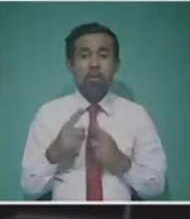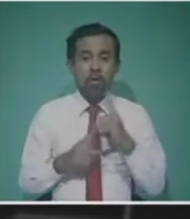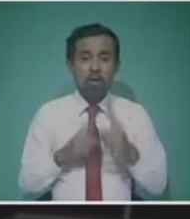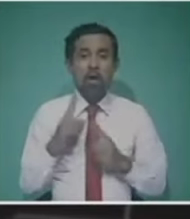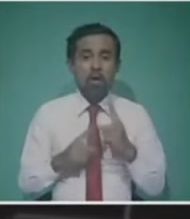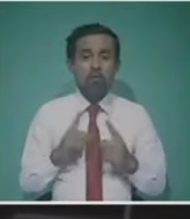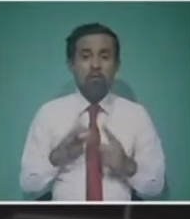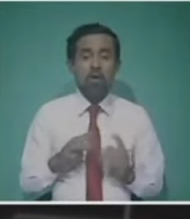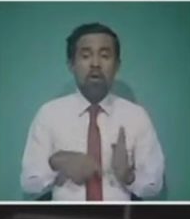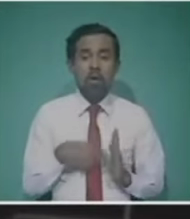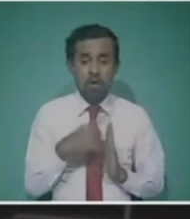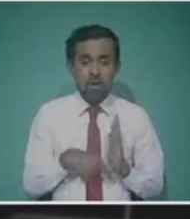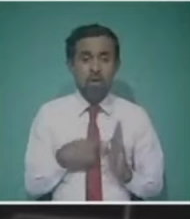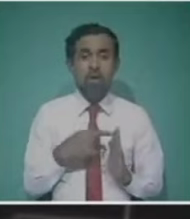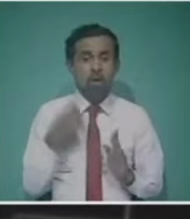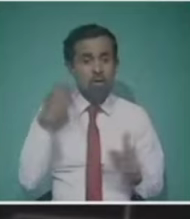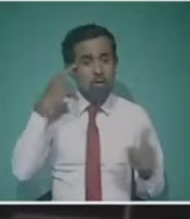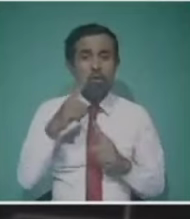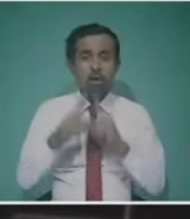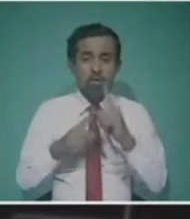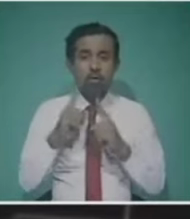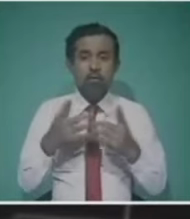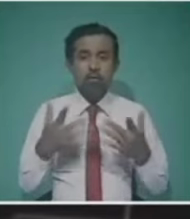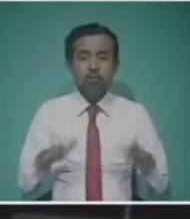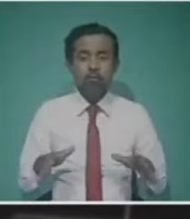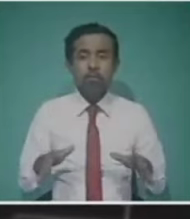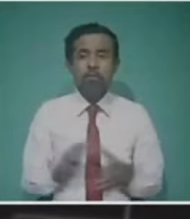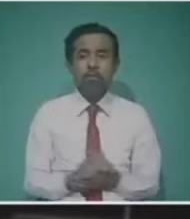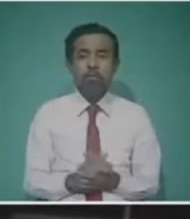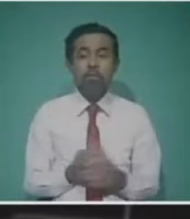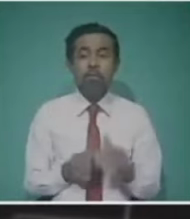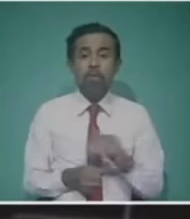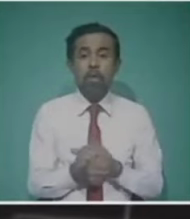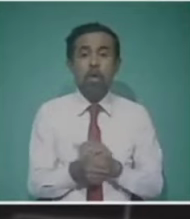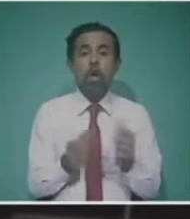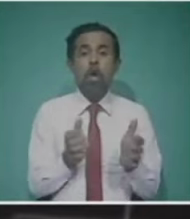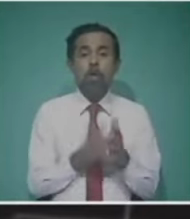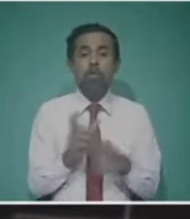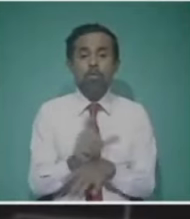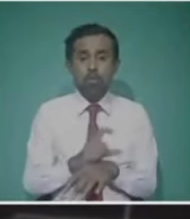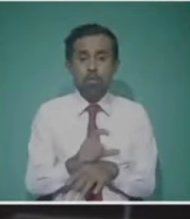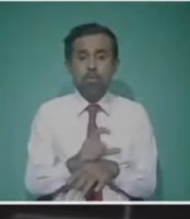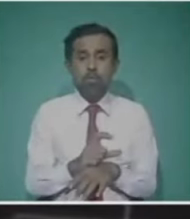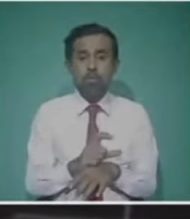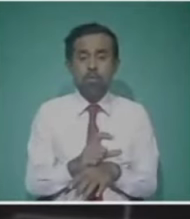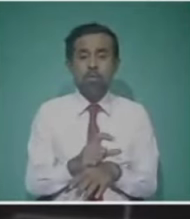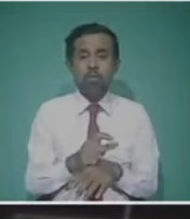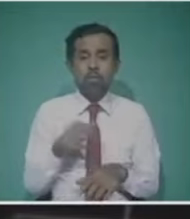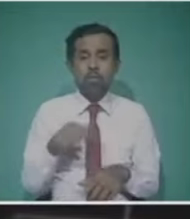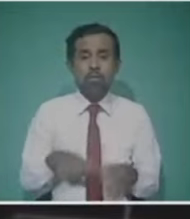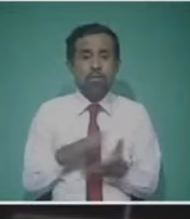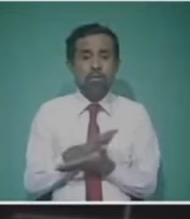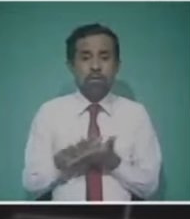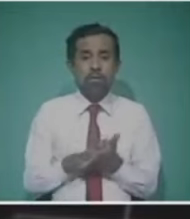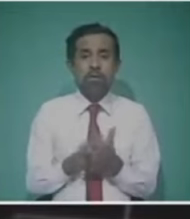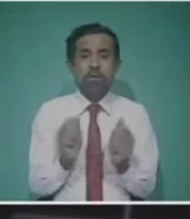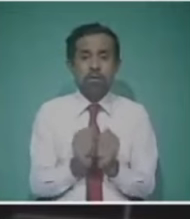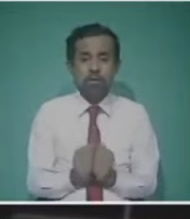காட்டப்படுகிறது. அதிலும் லஞ்ச ஊழல் ஆணைக்குழு இன்று உறுதியான செயல்பாட்டை ஆரம்பிக்க முடியாத சூழல்